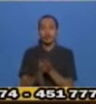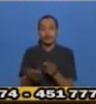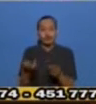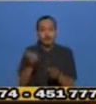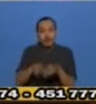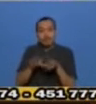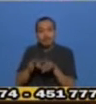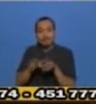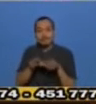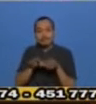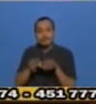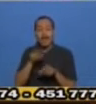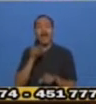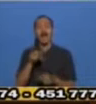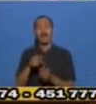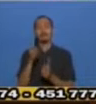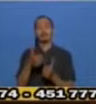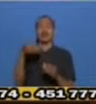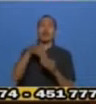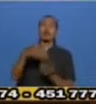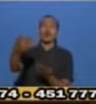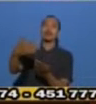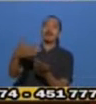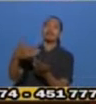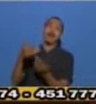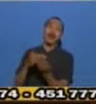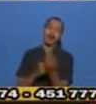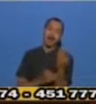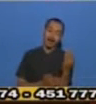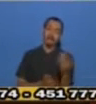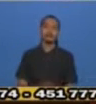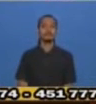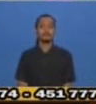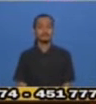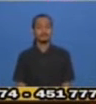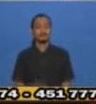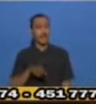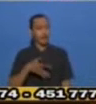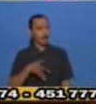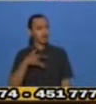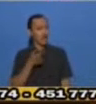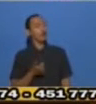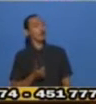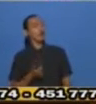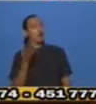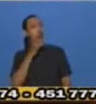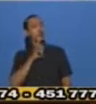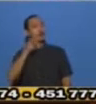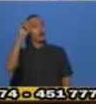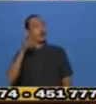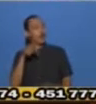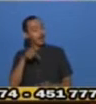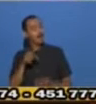gitu ya. Jadi kemudian terdata. Oh ya. Nah, dengan seperti ini kami merasa sangat bersyukur Mbak Vira. Memang